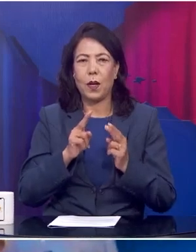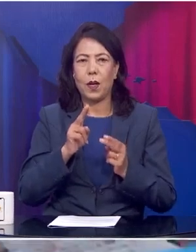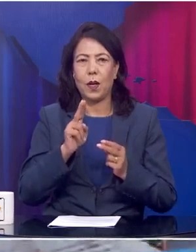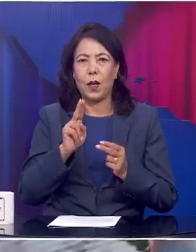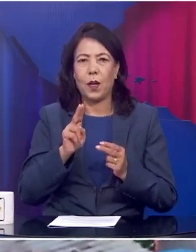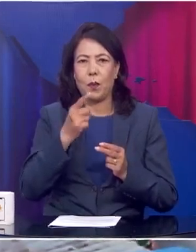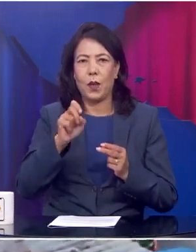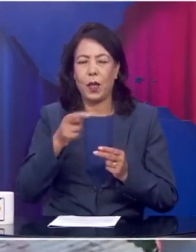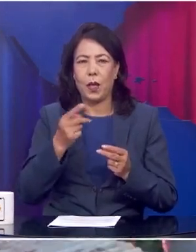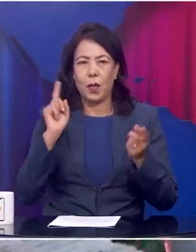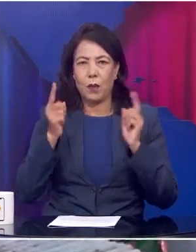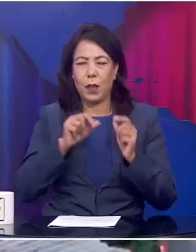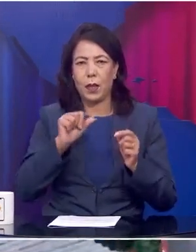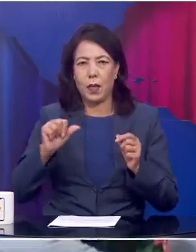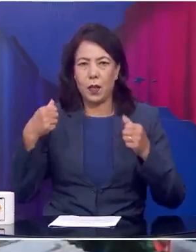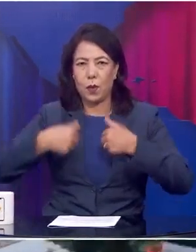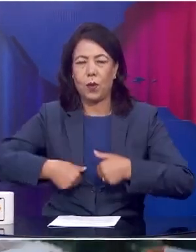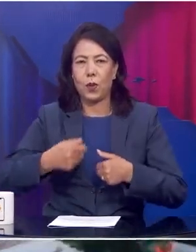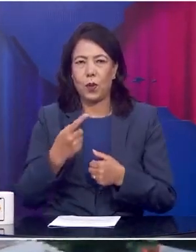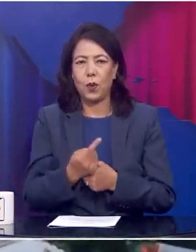जुन जाजरकोटको यो चाहिँ